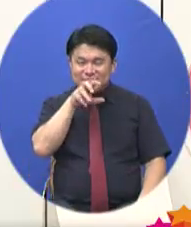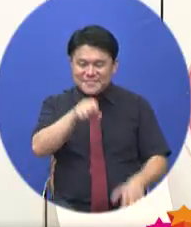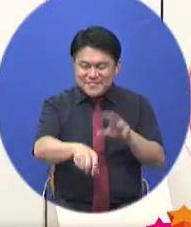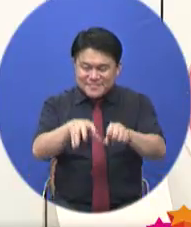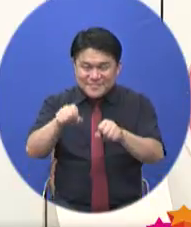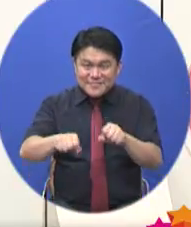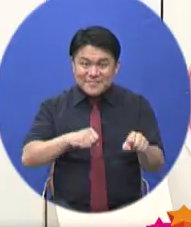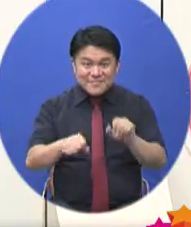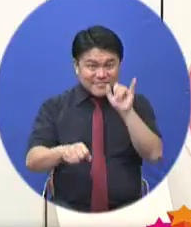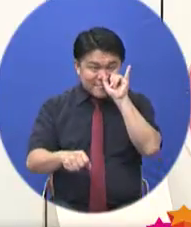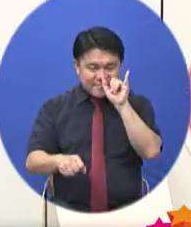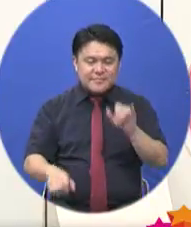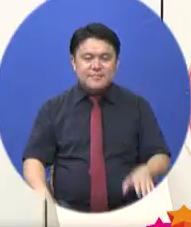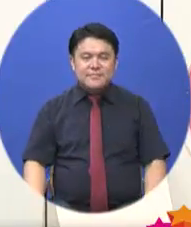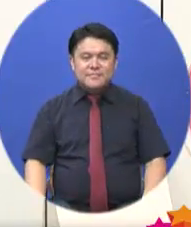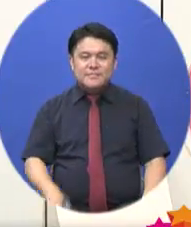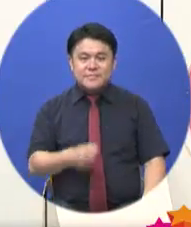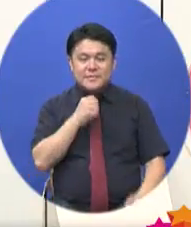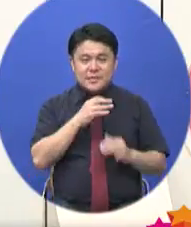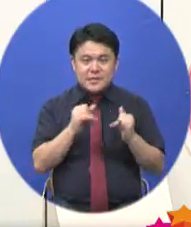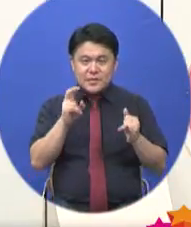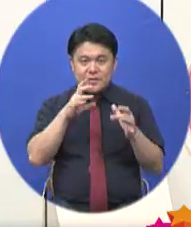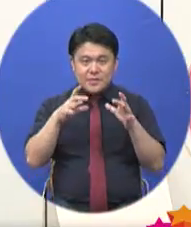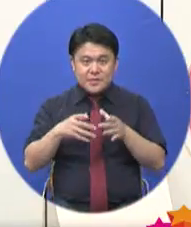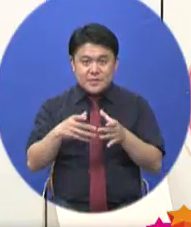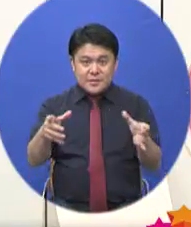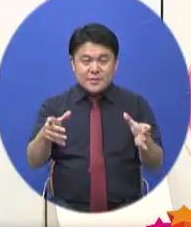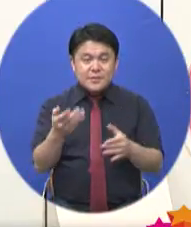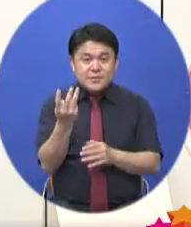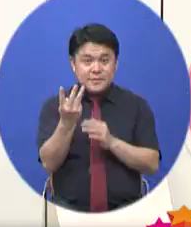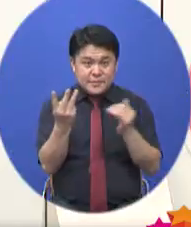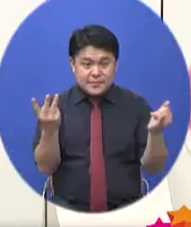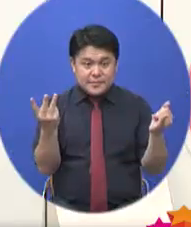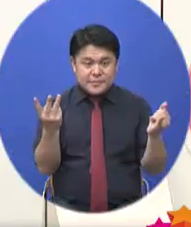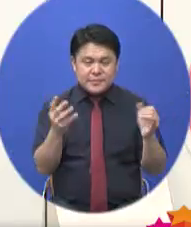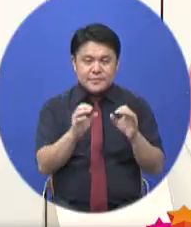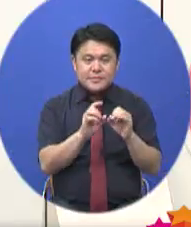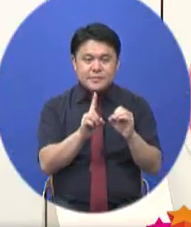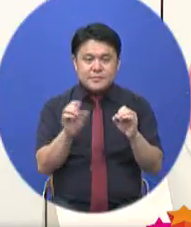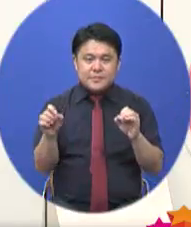운동. 그래서 MC들의 사인 CD 받을 세 분입니다.